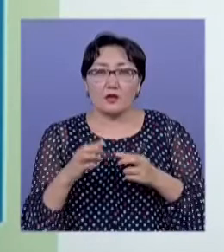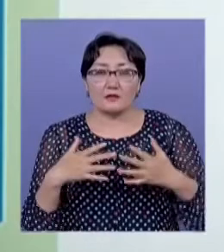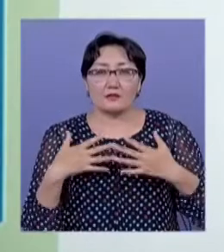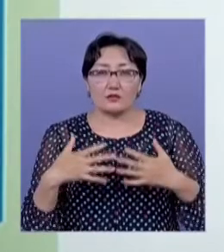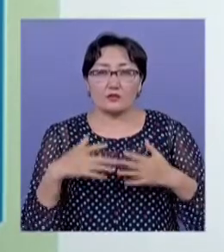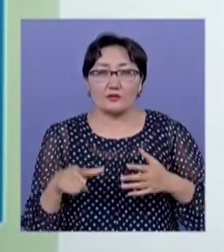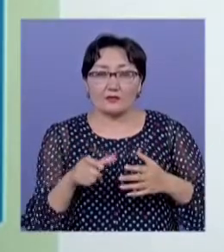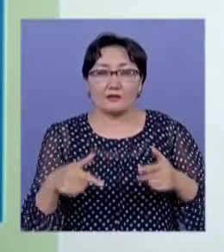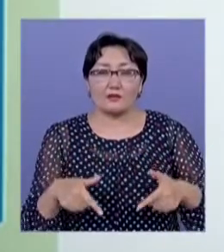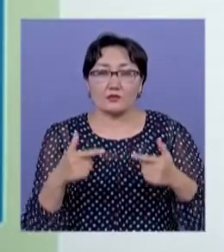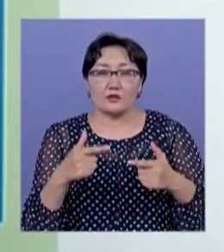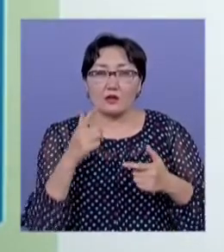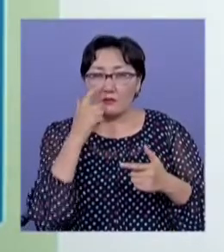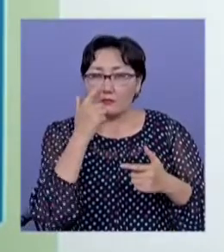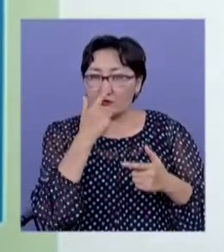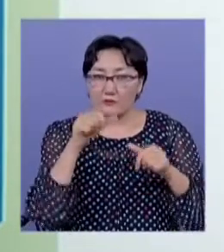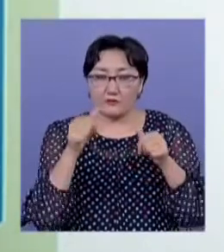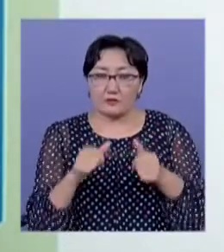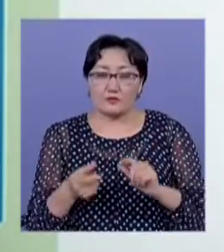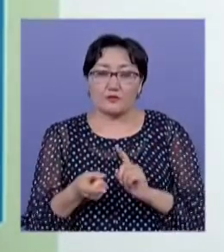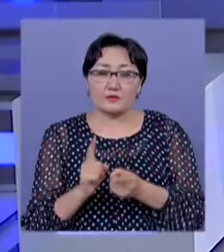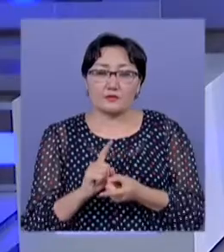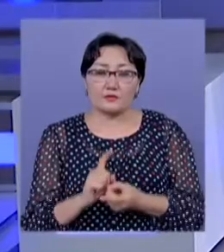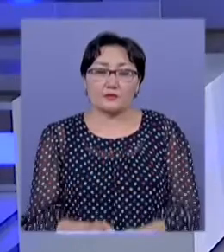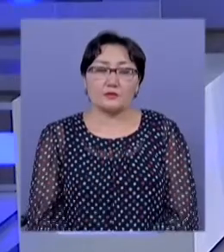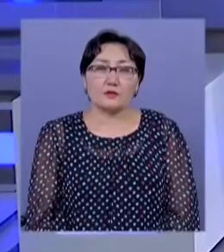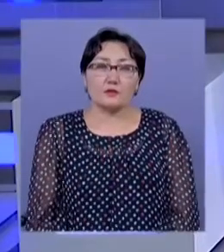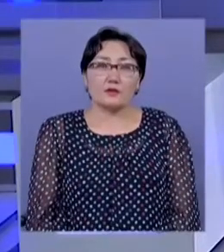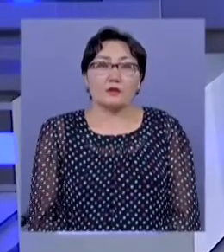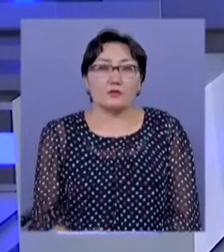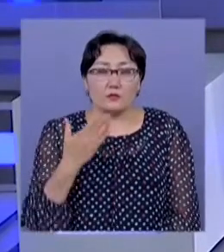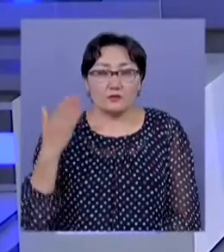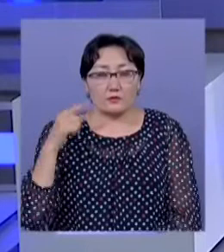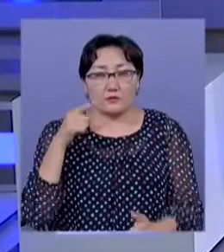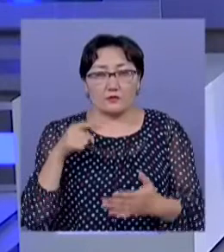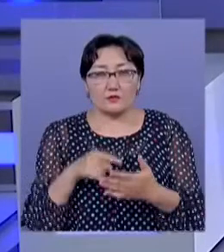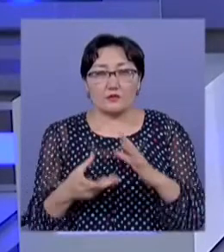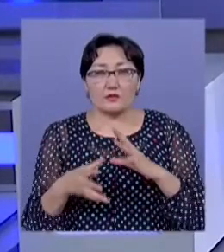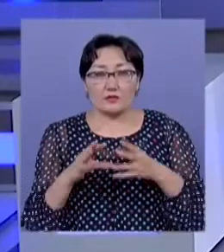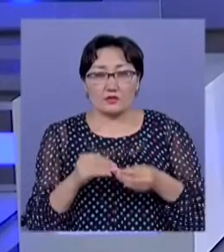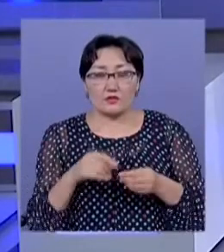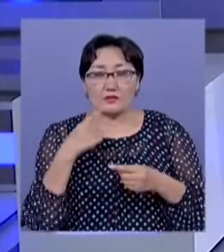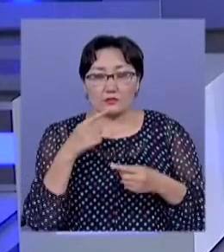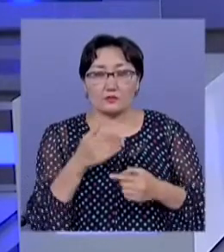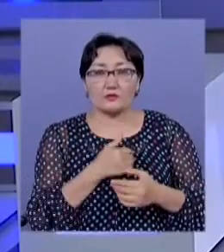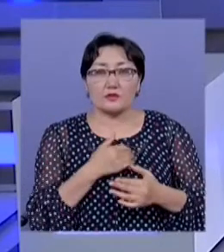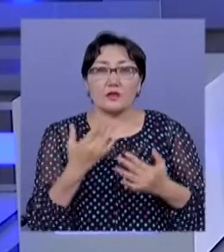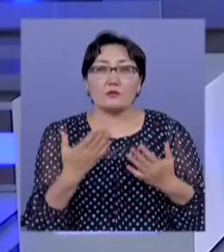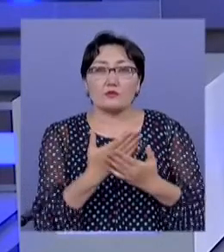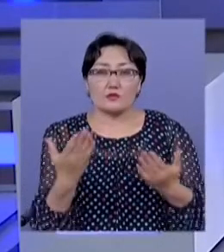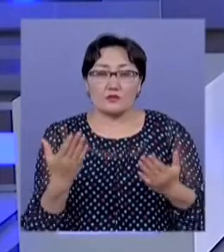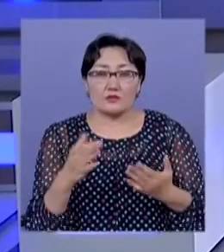жолдары қалыпқа келтіріліп, мұрынның пішіні өзгертіледі. Әуелгі сауалнама нәтижесін айта кетейін. Бүгін